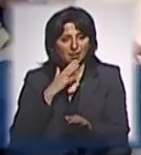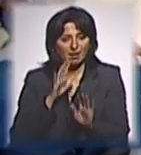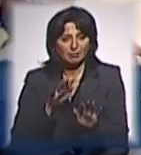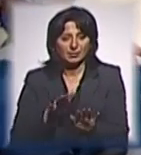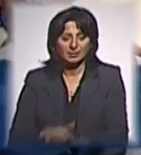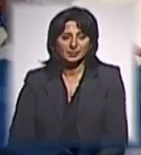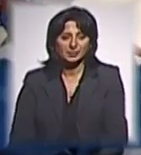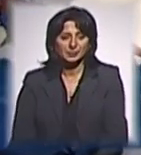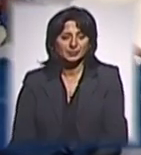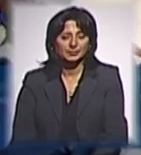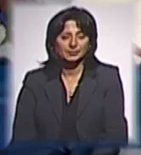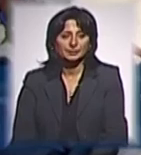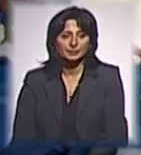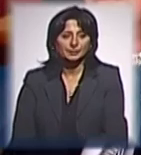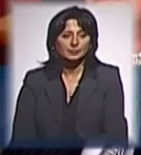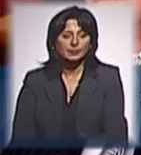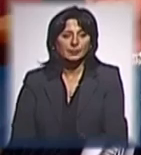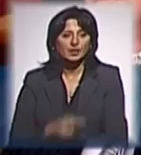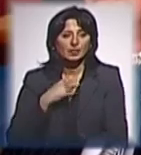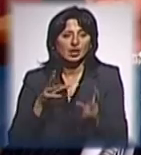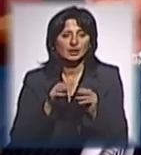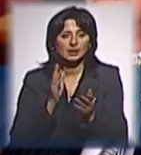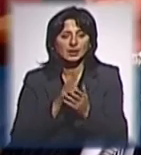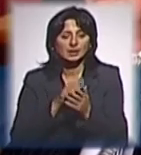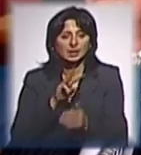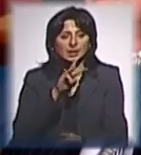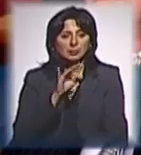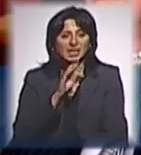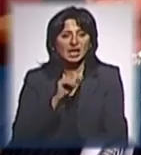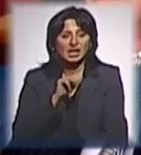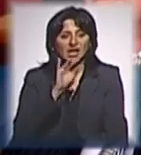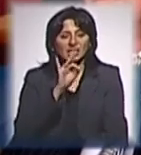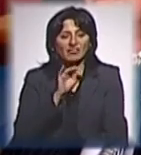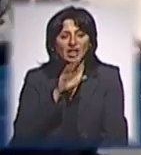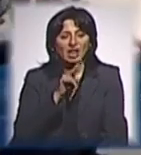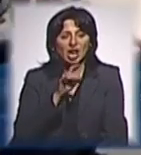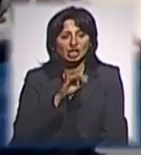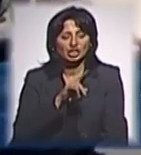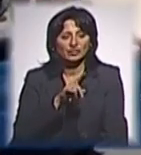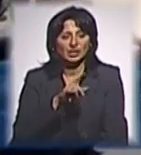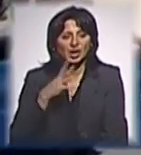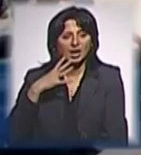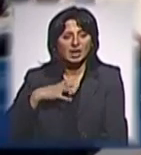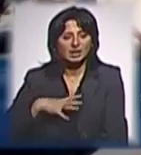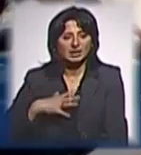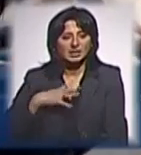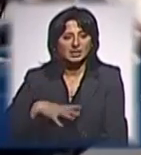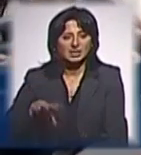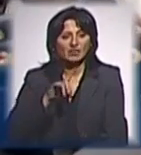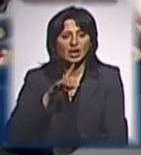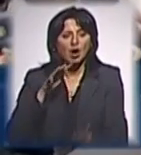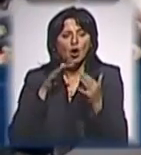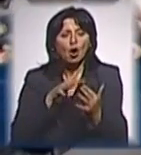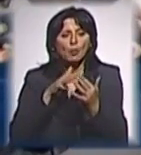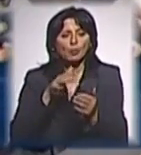ჩვენმა მოსახლეობამ მხარი. ჩვენთან ერთად არის მირიან რთველიაშვილი, რომელმაც გადაიტანა საქართველოში თუ რამე